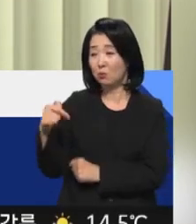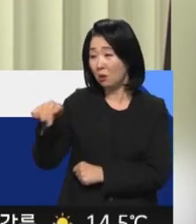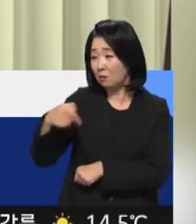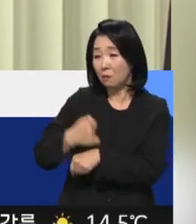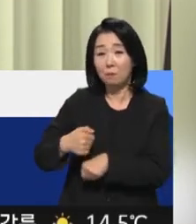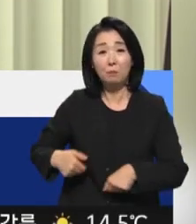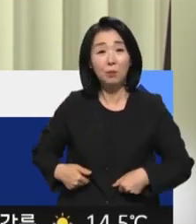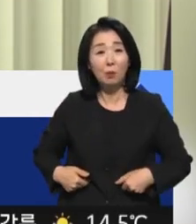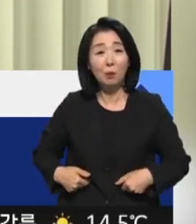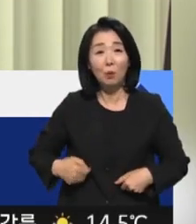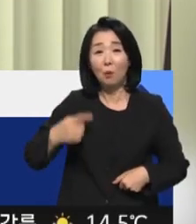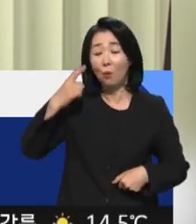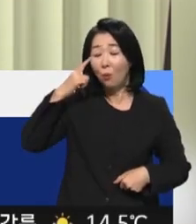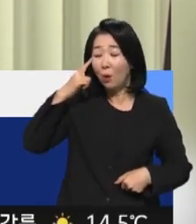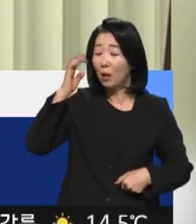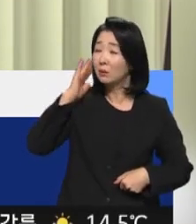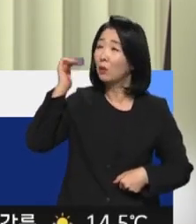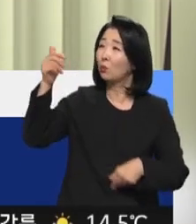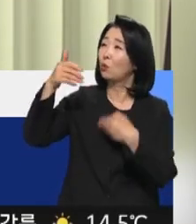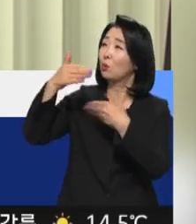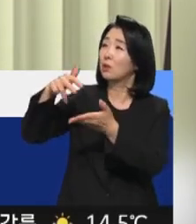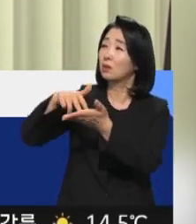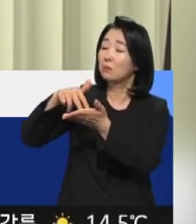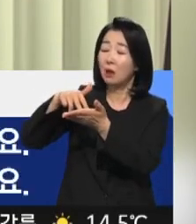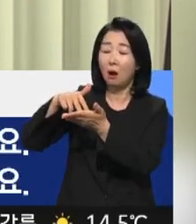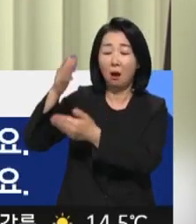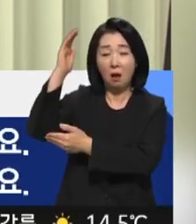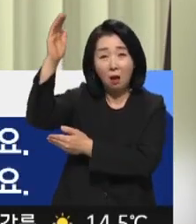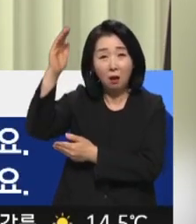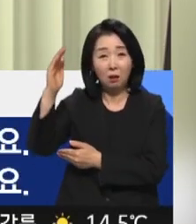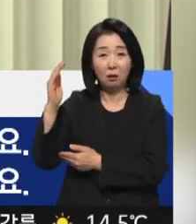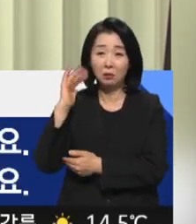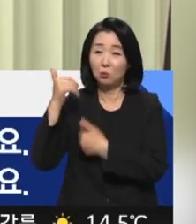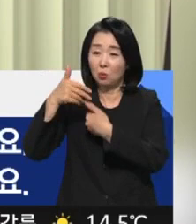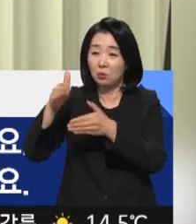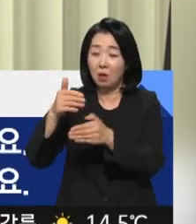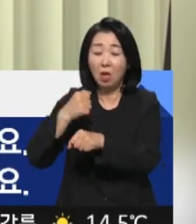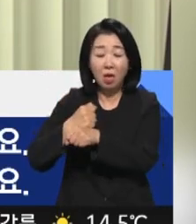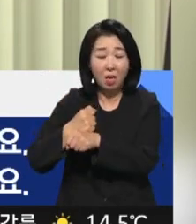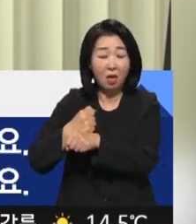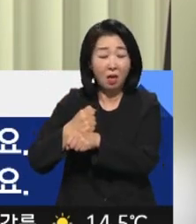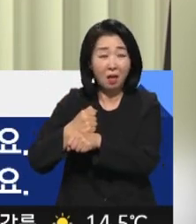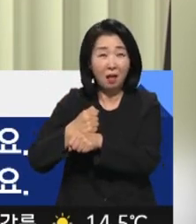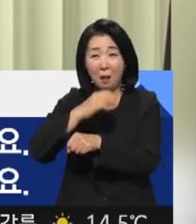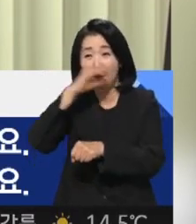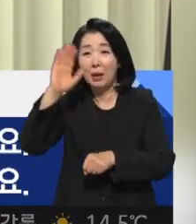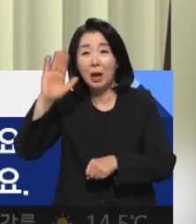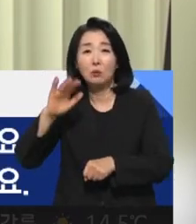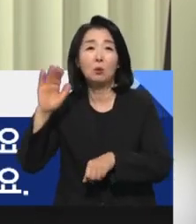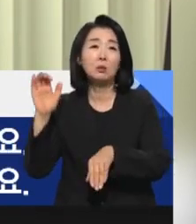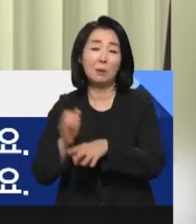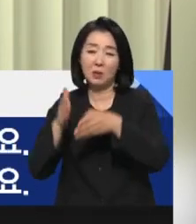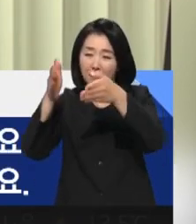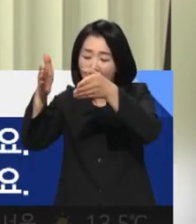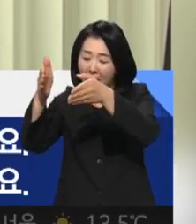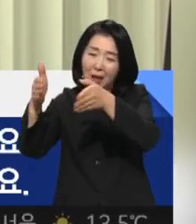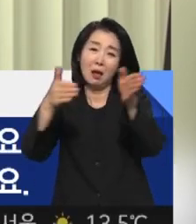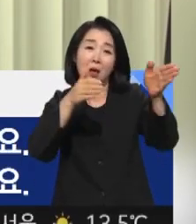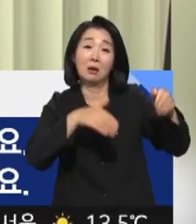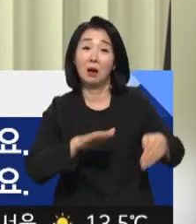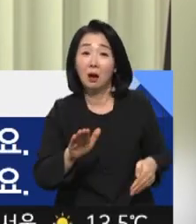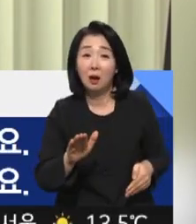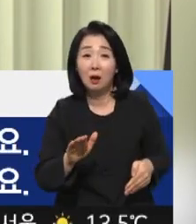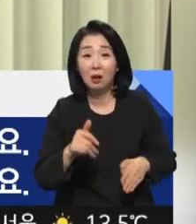되는데 너무 대통령실이 나선다. 그런데 대통령실이 잘 나서는 게 아니고 잘못된 방향으로 계속 가잖아요. 그래서